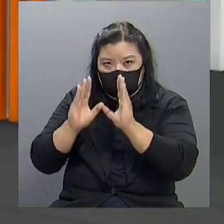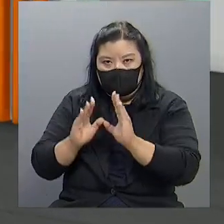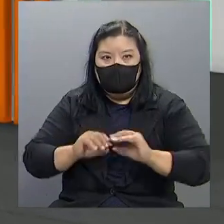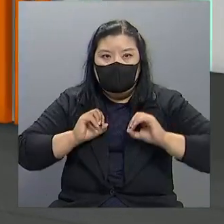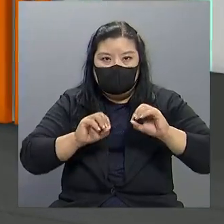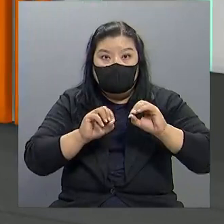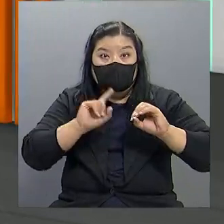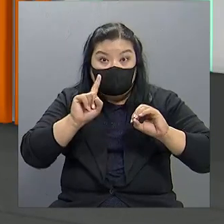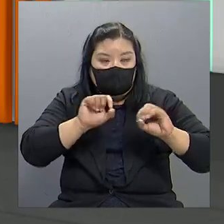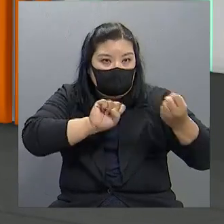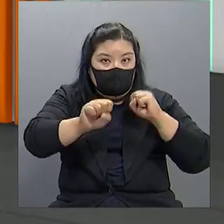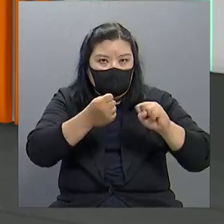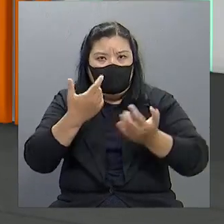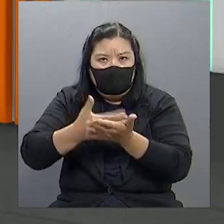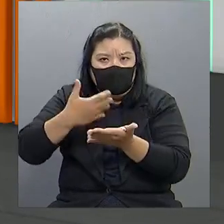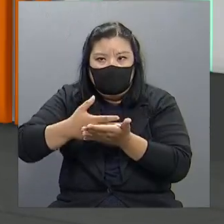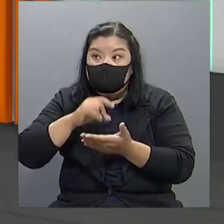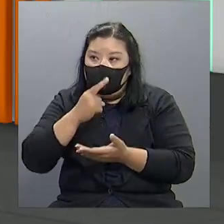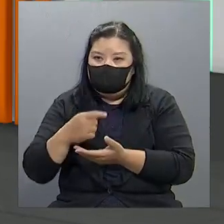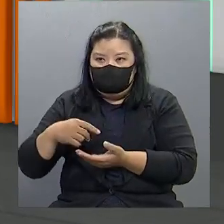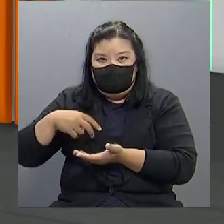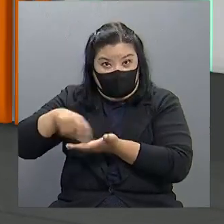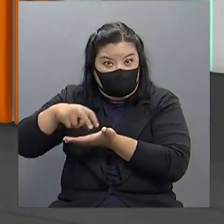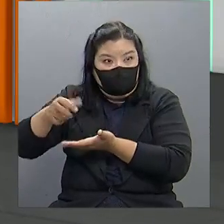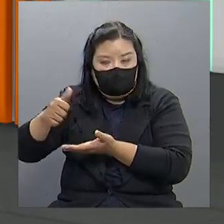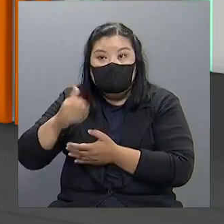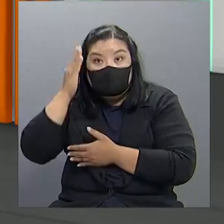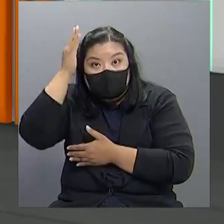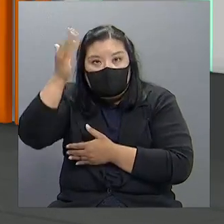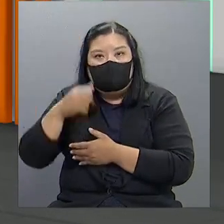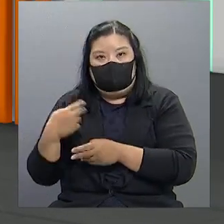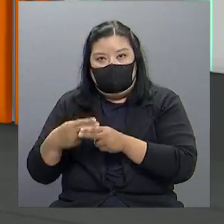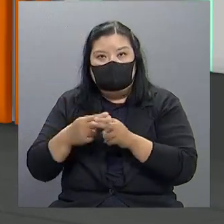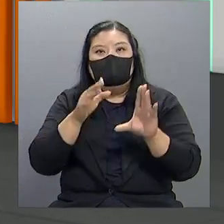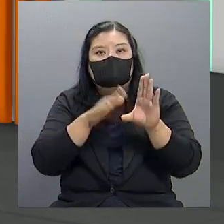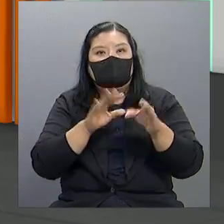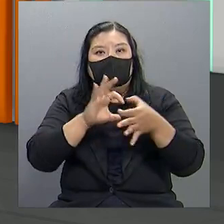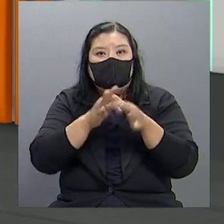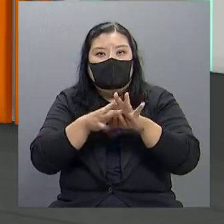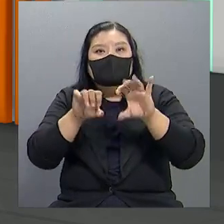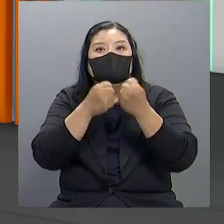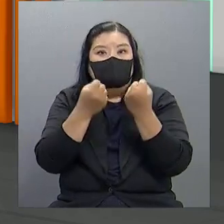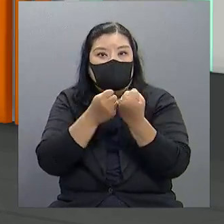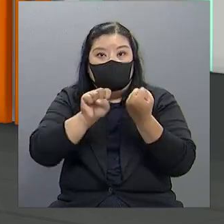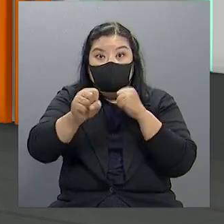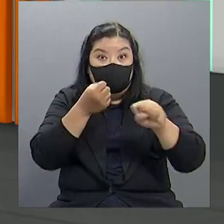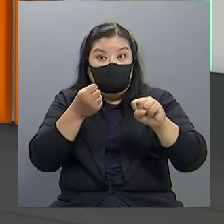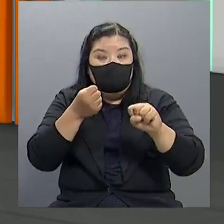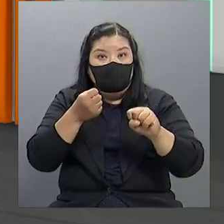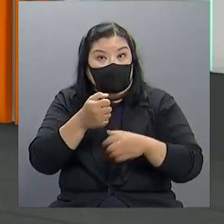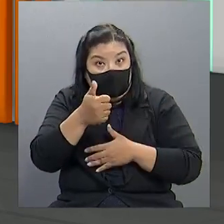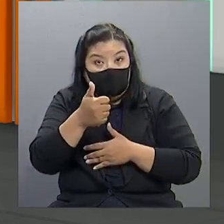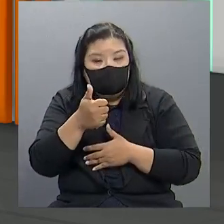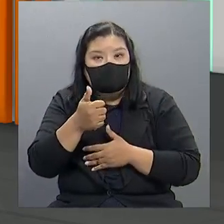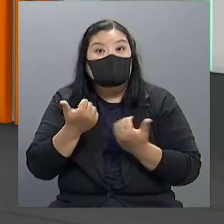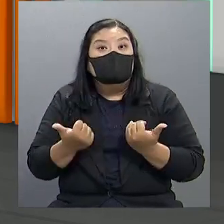ค่าเล่าเรียนนะครับพร้อมกับอ้างว่าสามารถนำชื่อเข้าไปเป็นนักกีฬาของสมาคมกีฬาเทควันโดแห่งประเทศไทยได้นะครับสุดท้ายถูกหลอกนะ